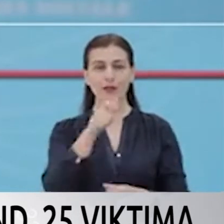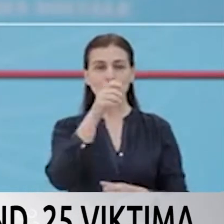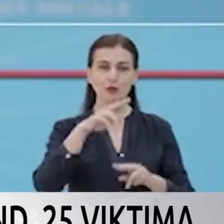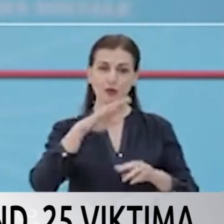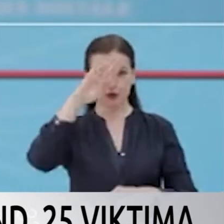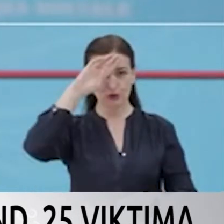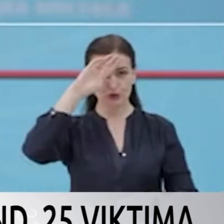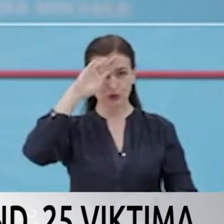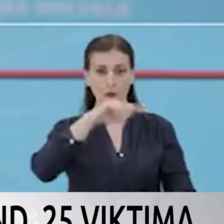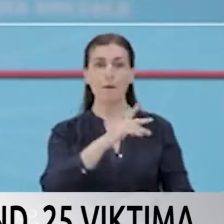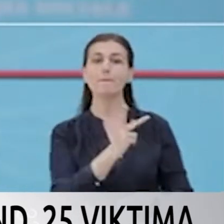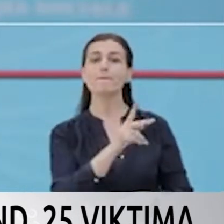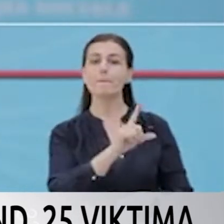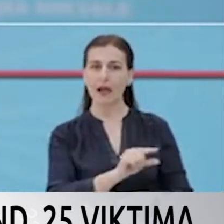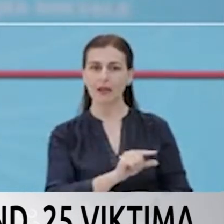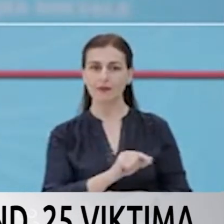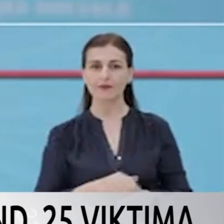të infektuarve aktiv.